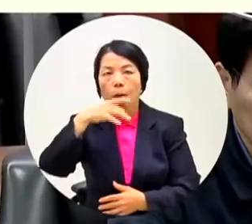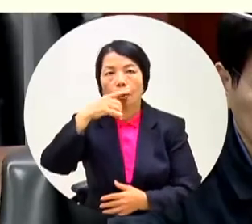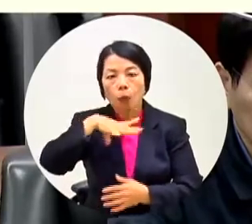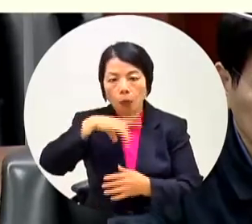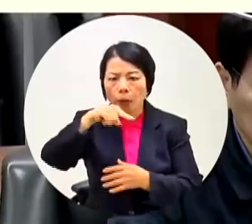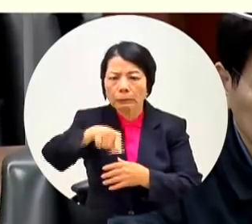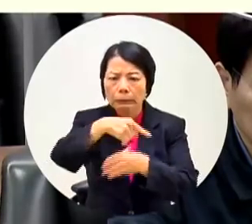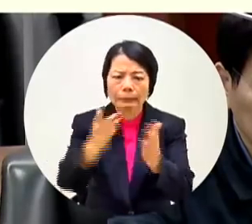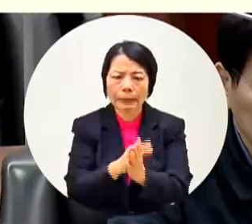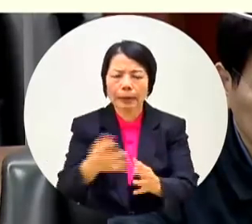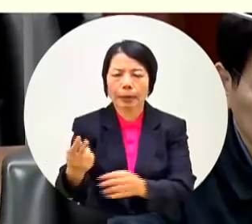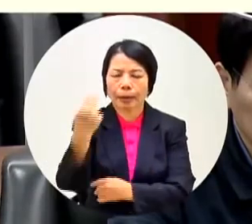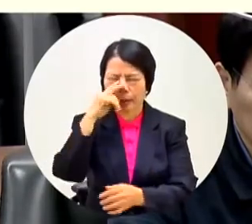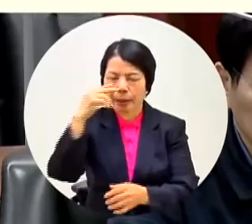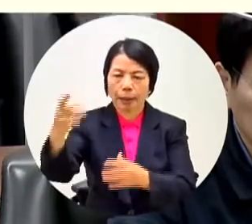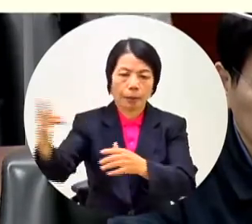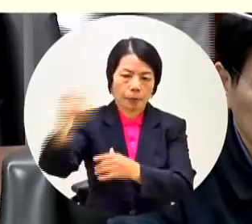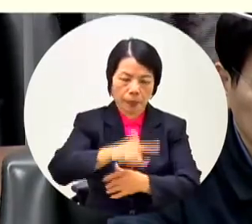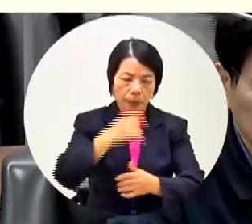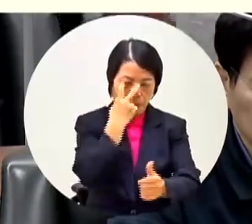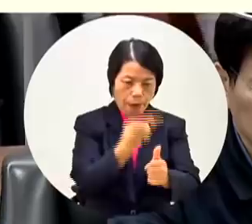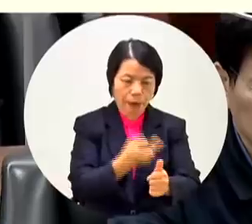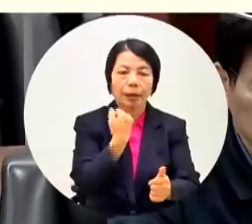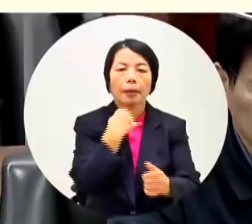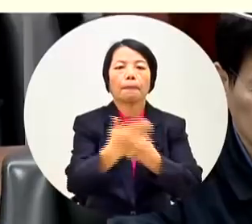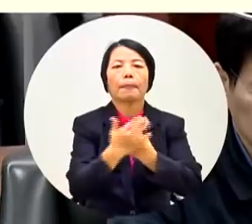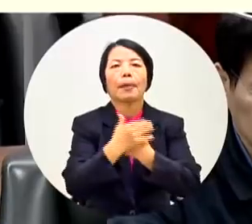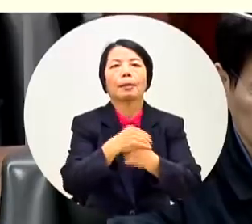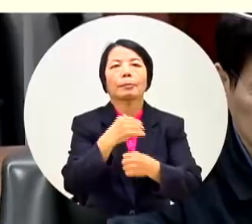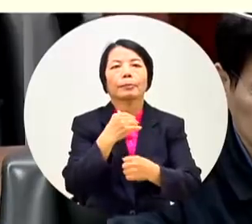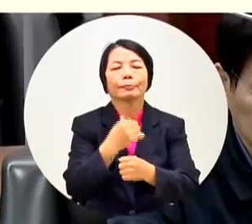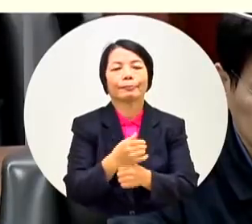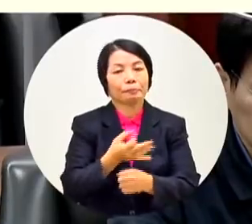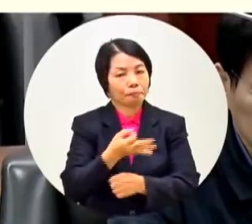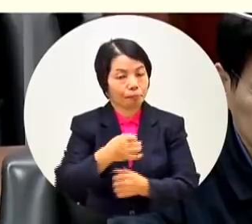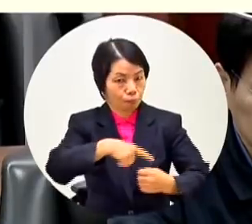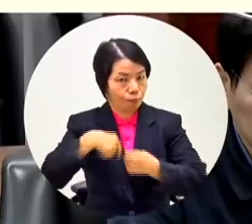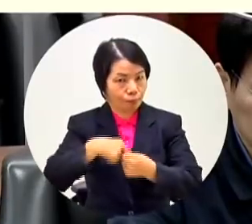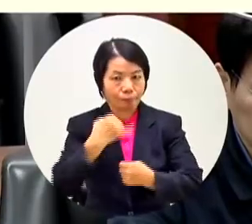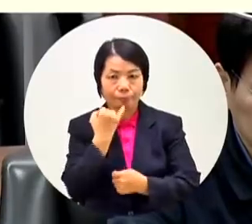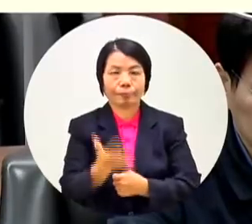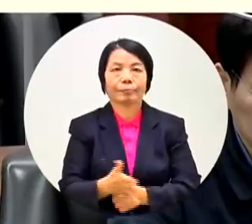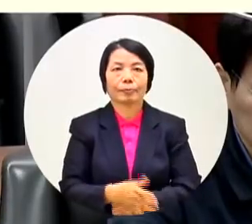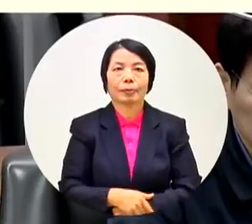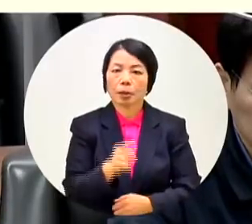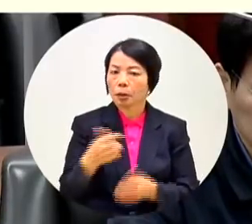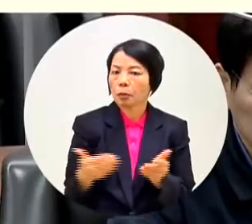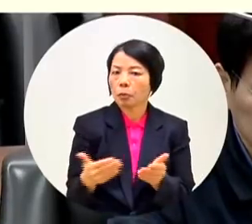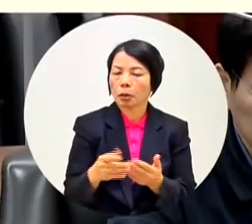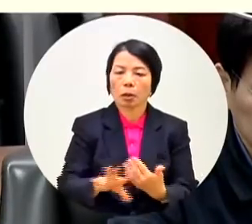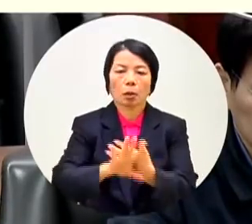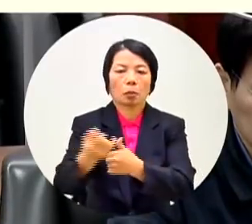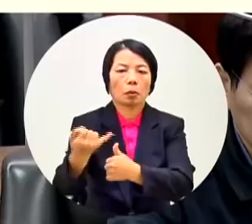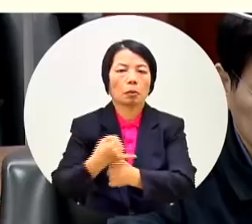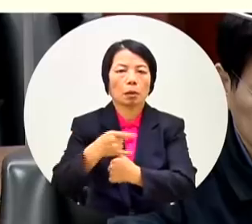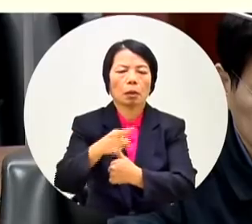都来甲打工，哦，这个问题我感觉足好啊，咱袂使甲外劳政策哦混为一谈，哦，